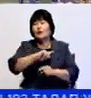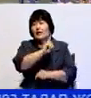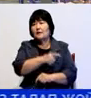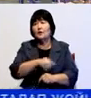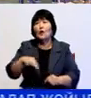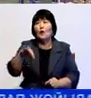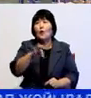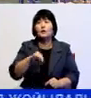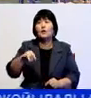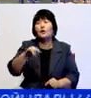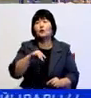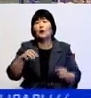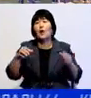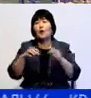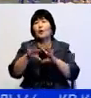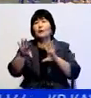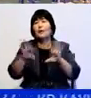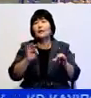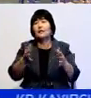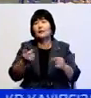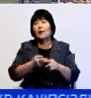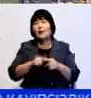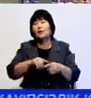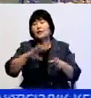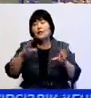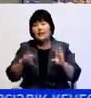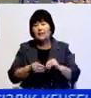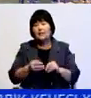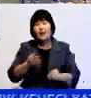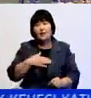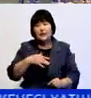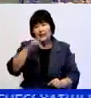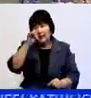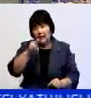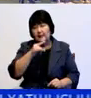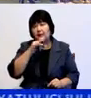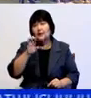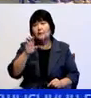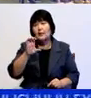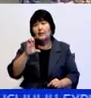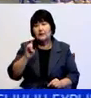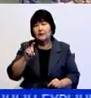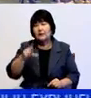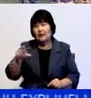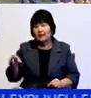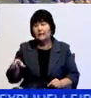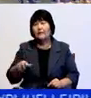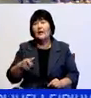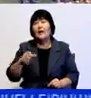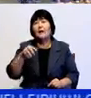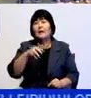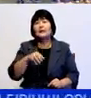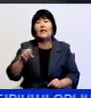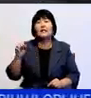облыс республика құрамына іріктеп алу. Осының нәтижесінде біздің Қазақстан барыстары Мақсат